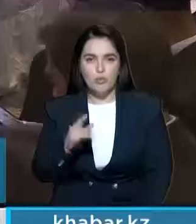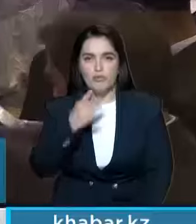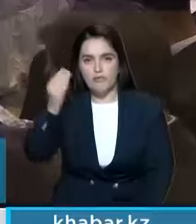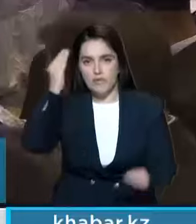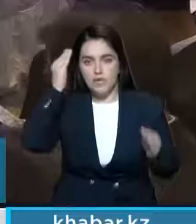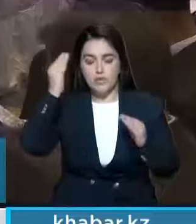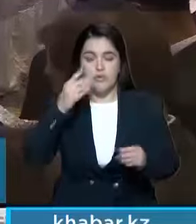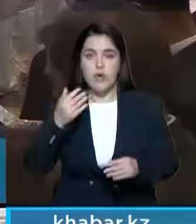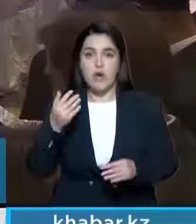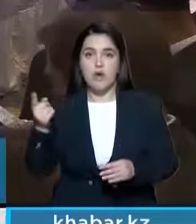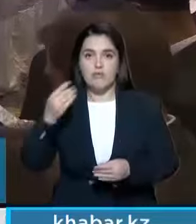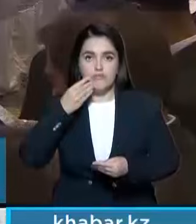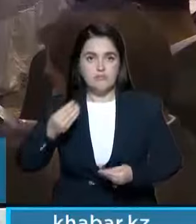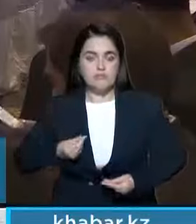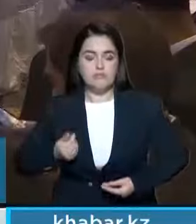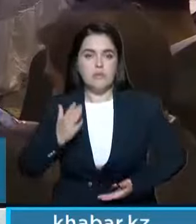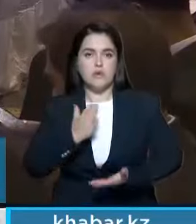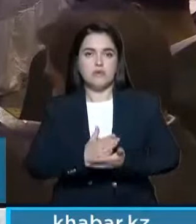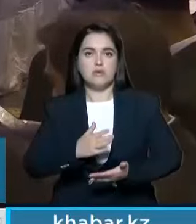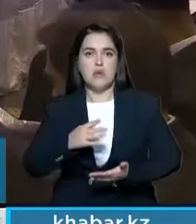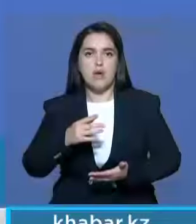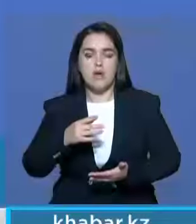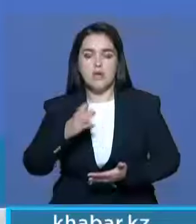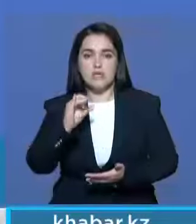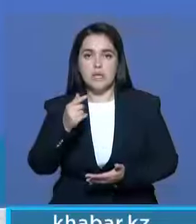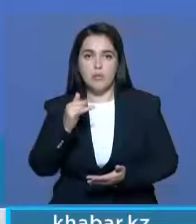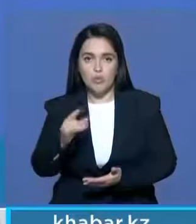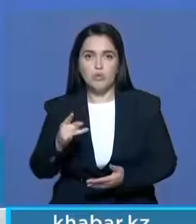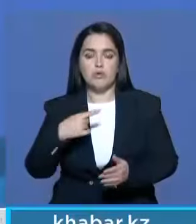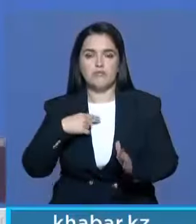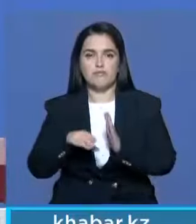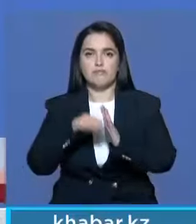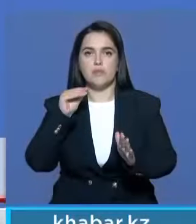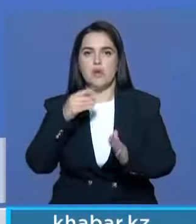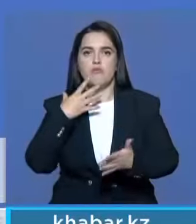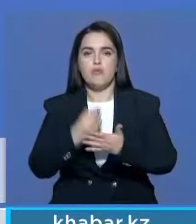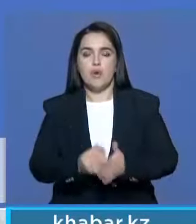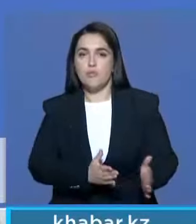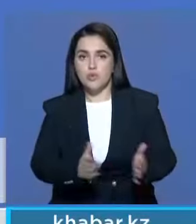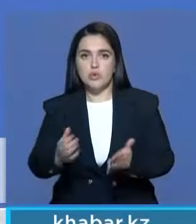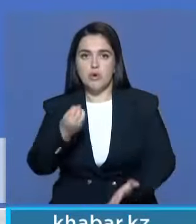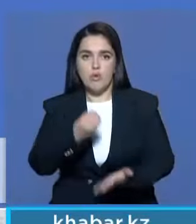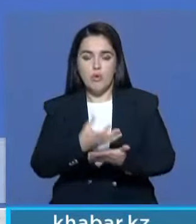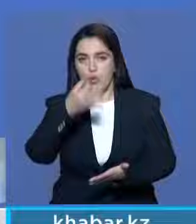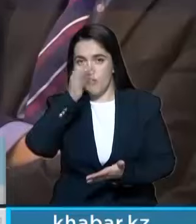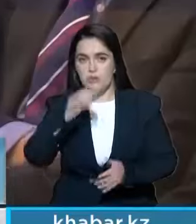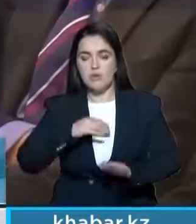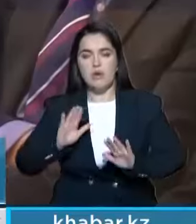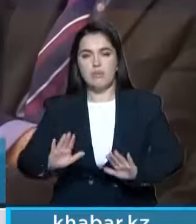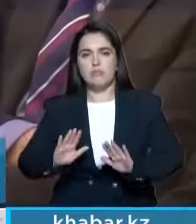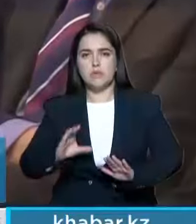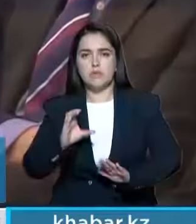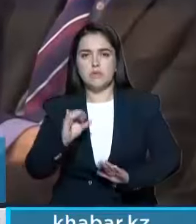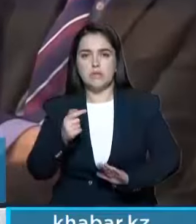страна вдохновляет Казахстан на выбор собственного пути к прогрессу и процветанию. Безусловно, бесценный опыт, который я получил во время пребывания в